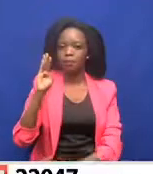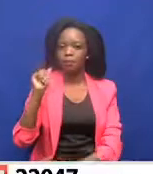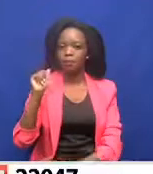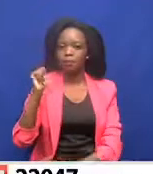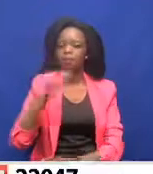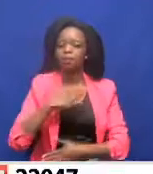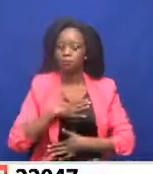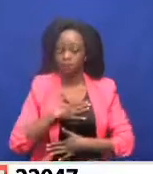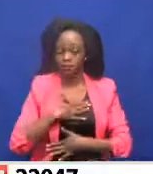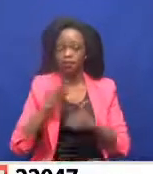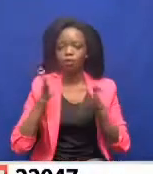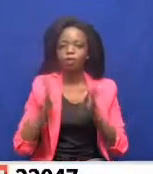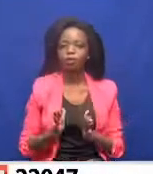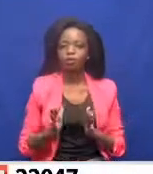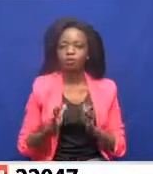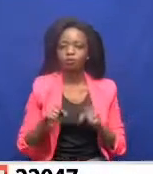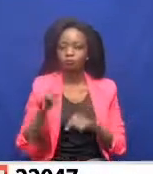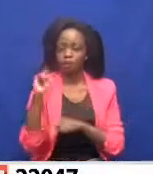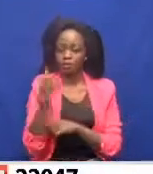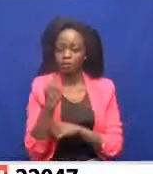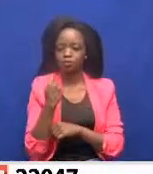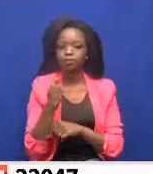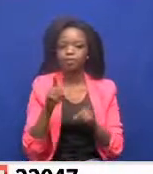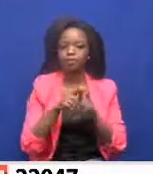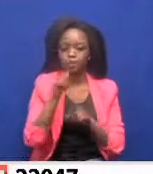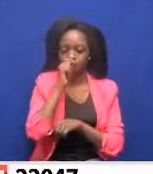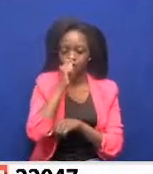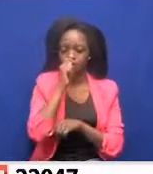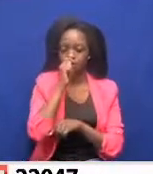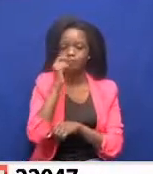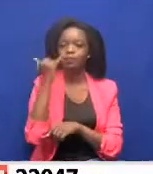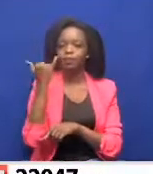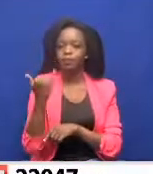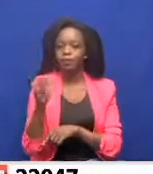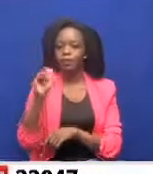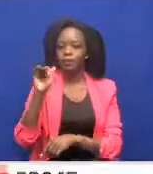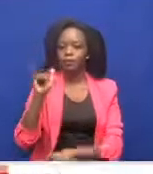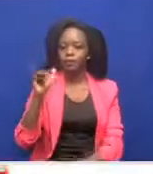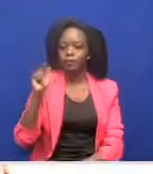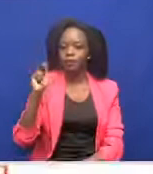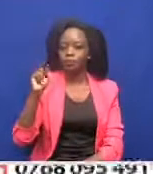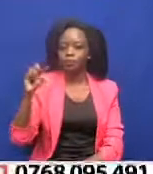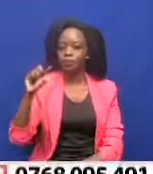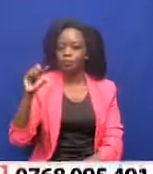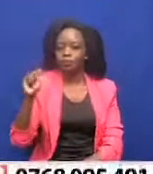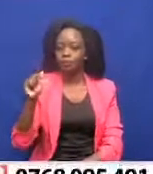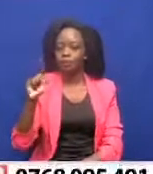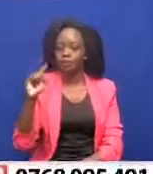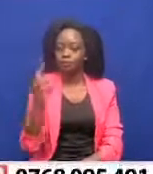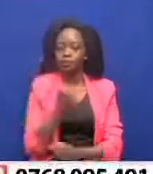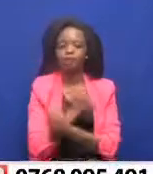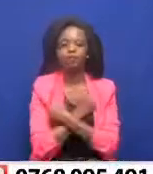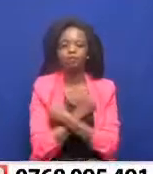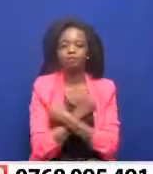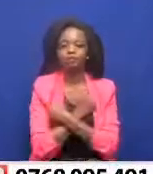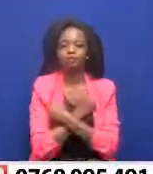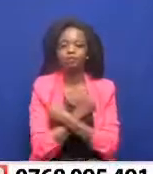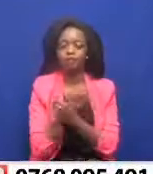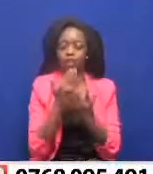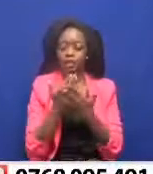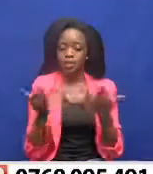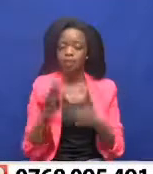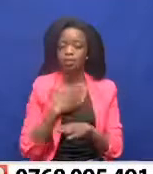striker, revered in Kenya and Tanzania alike, Yanga's first love. Nikona kitu ambacho naweza